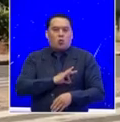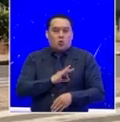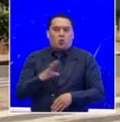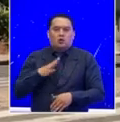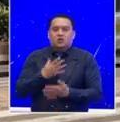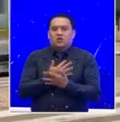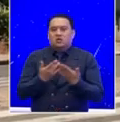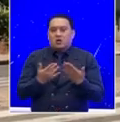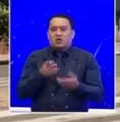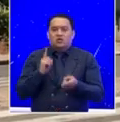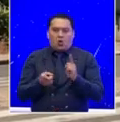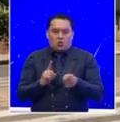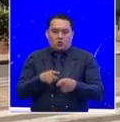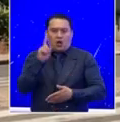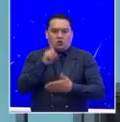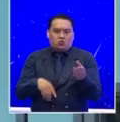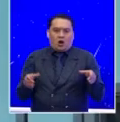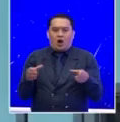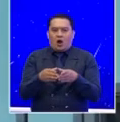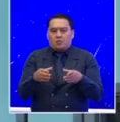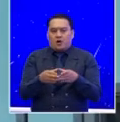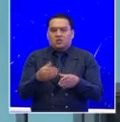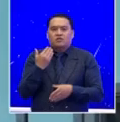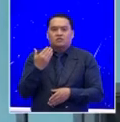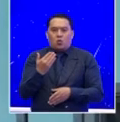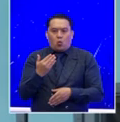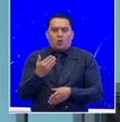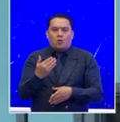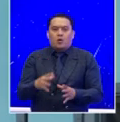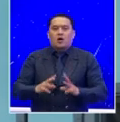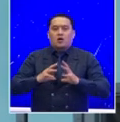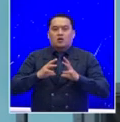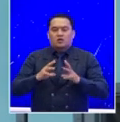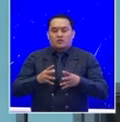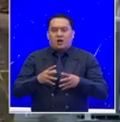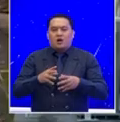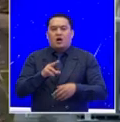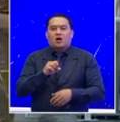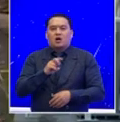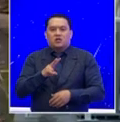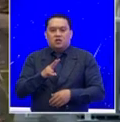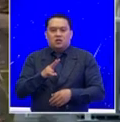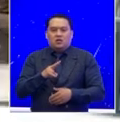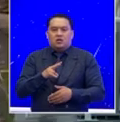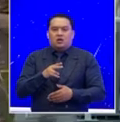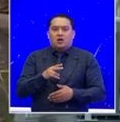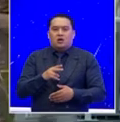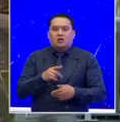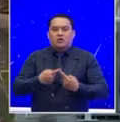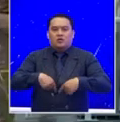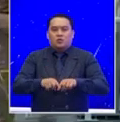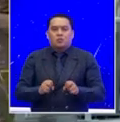копия реально существующей надежной компании-поставщика. По их данным, глобальный карантин, с одной стороны, свел на нет отдельные